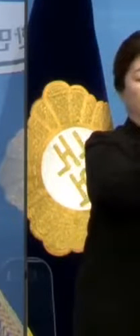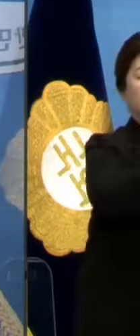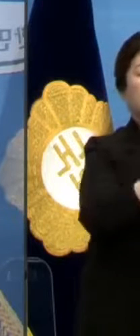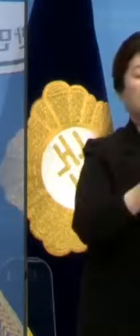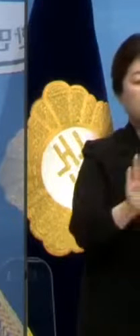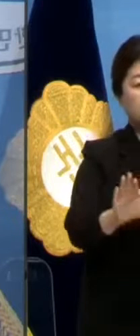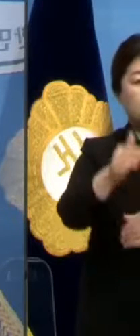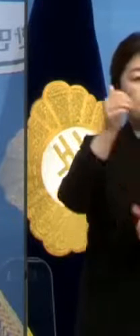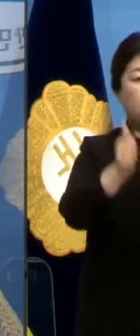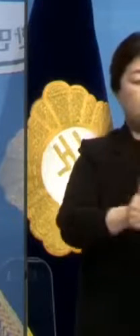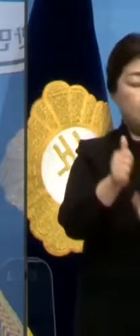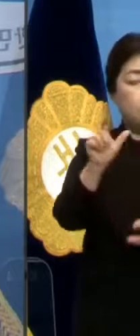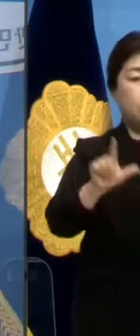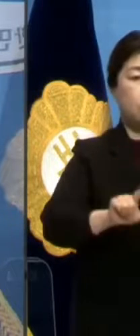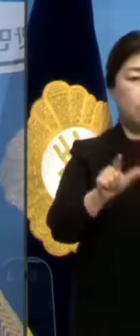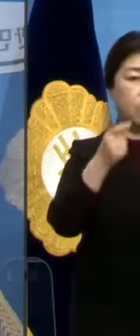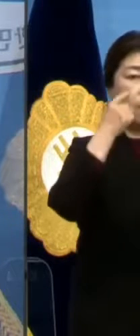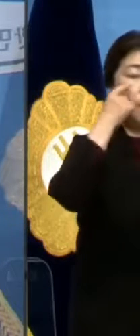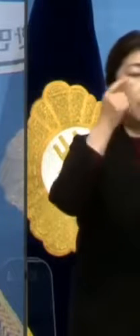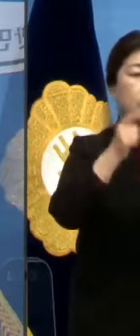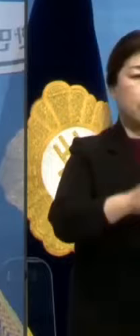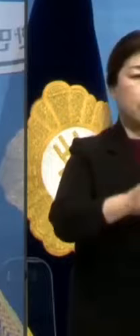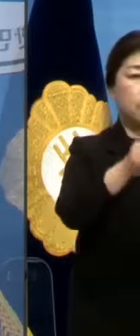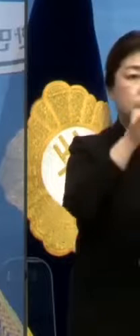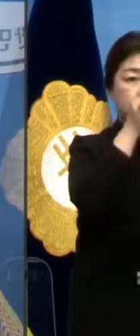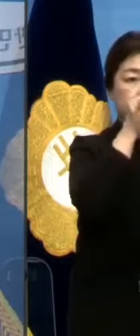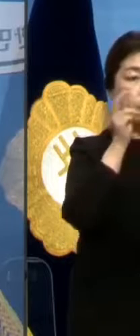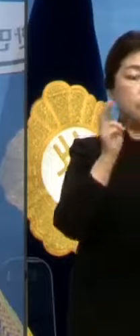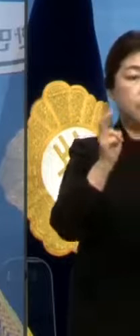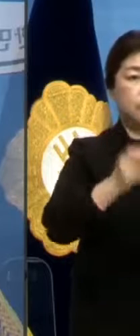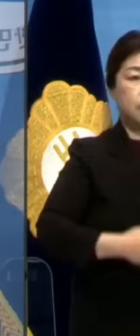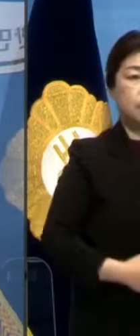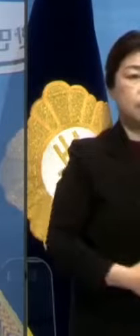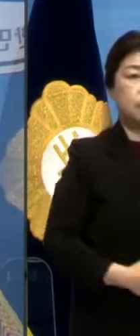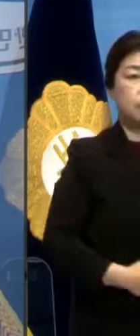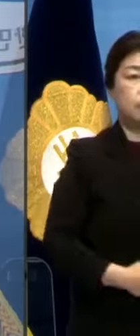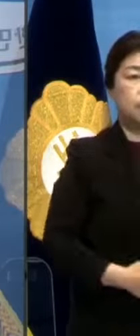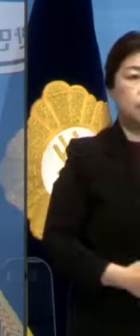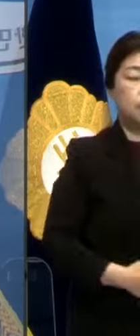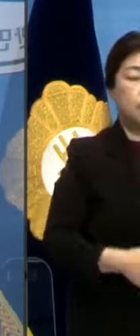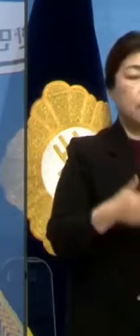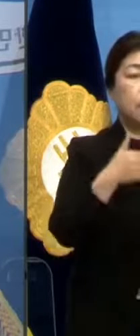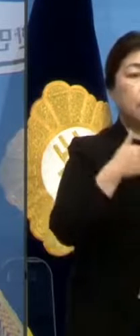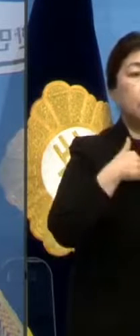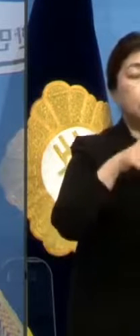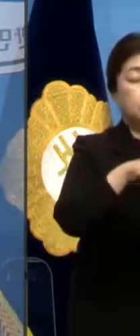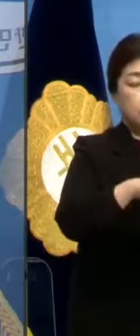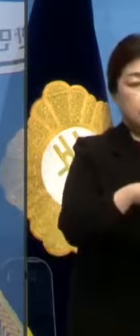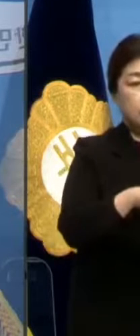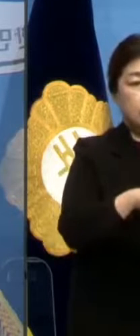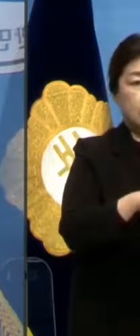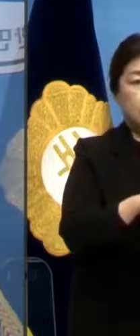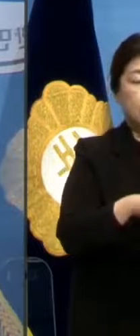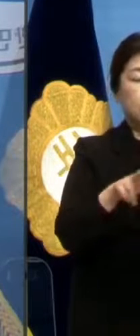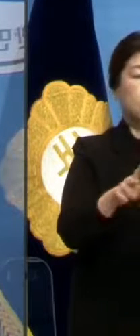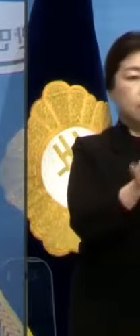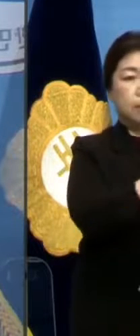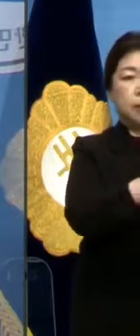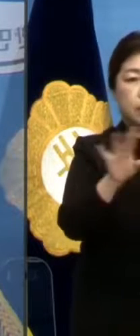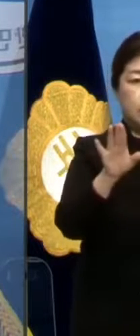경선의 움직임이 나타나고 있는 것 같습니다. 저는 이것을